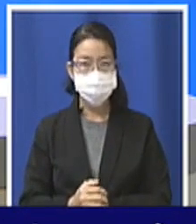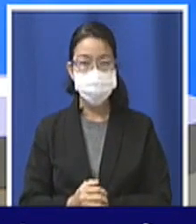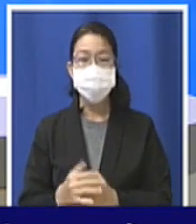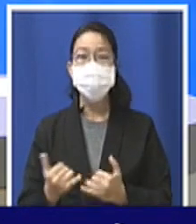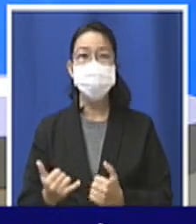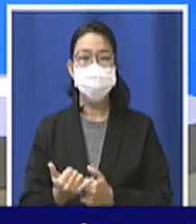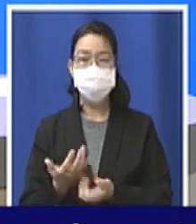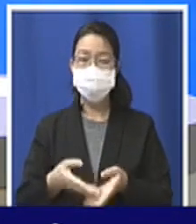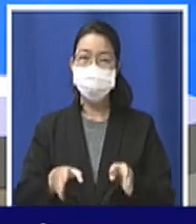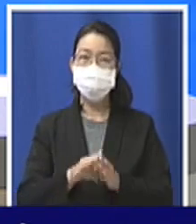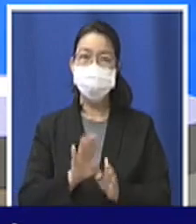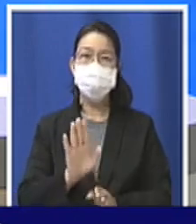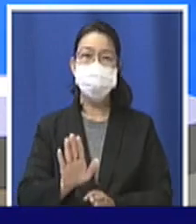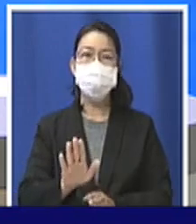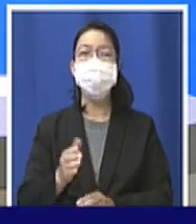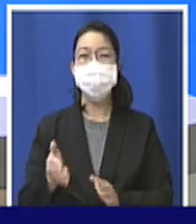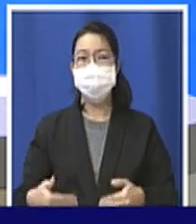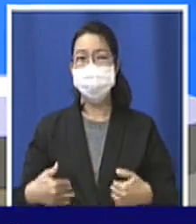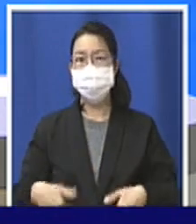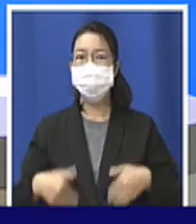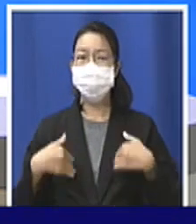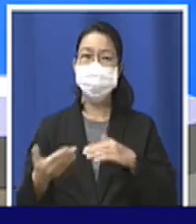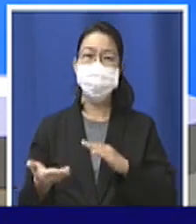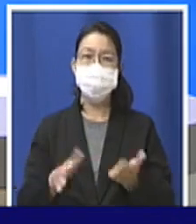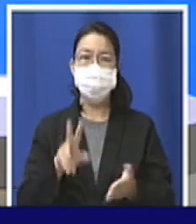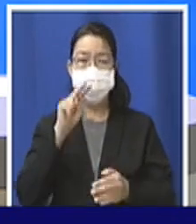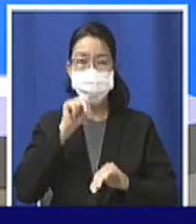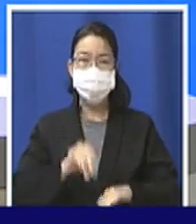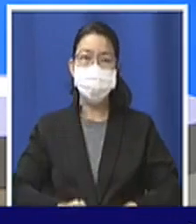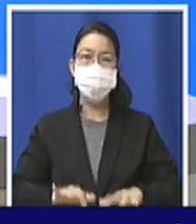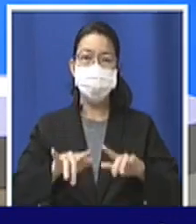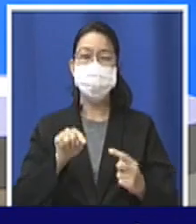สียชีวิตเราเองทั้งสองคนก็เสียใจด้วยนะครับ ขอแสดงความเสียใจกับครอบครัวด้วยนะคะ